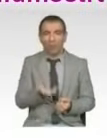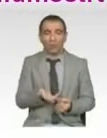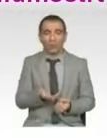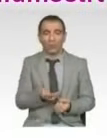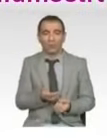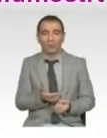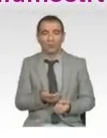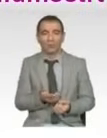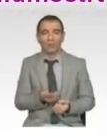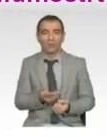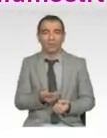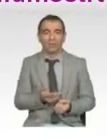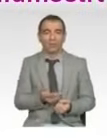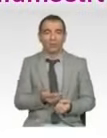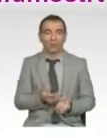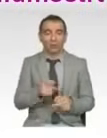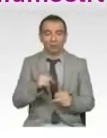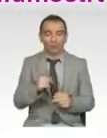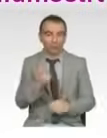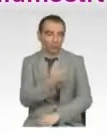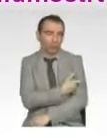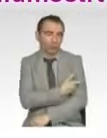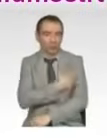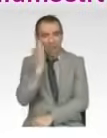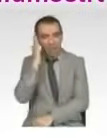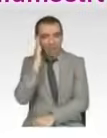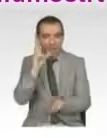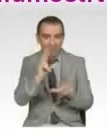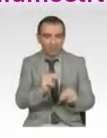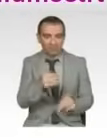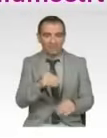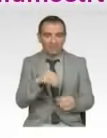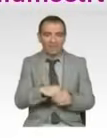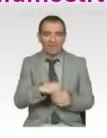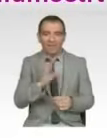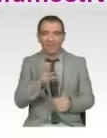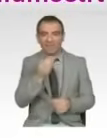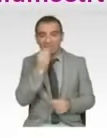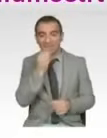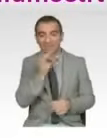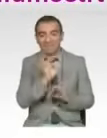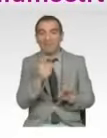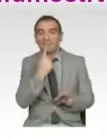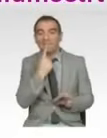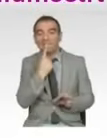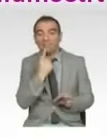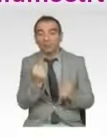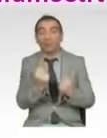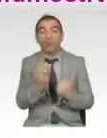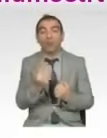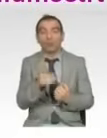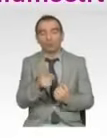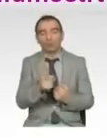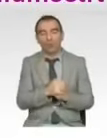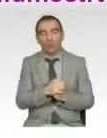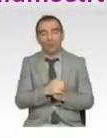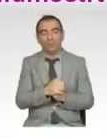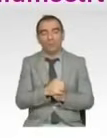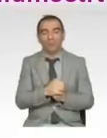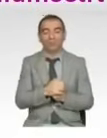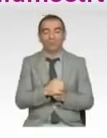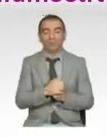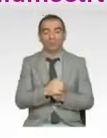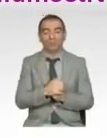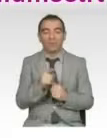sonra... Şimdi yurtta kaldığımız için çok şey yemek yapılıyor ya fazla. Evet, evet. Tam tadını da tutturamıyor bazen aşçılar.